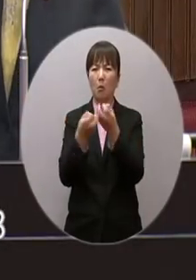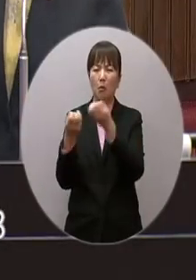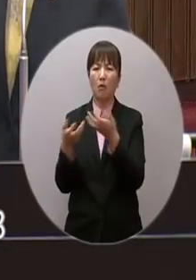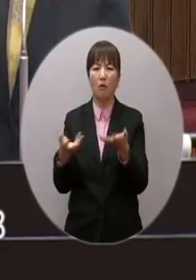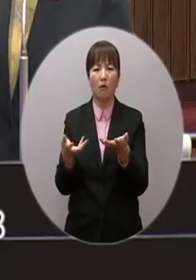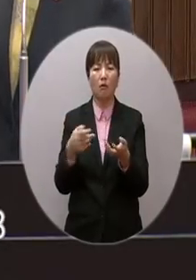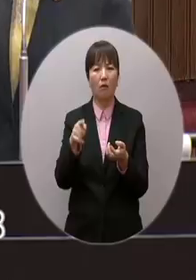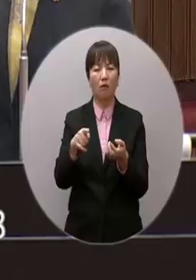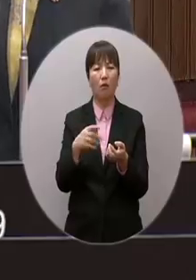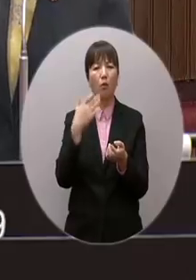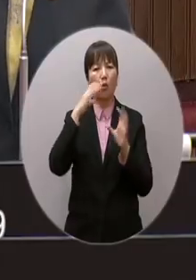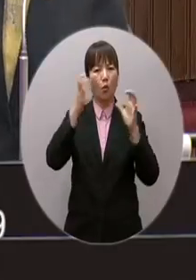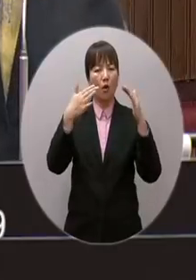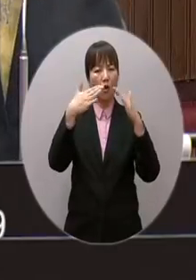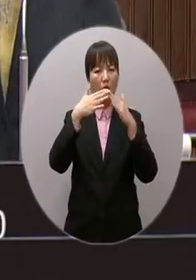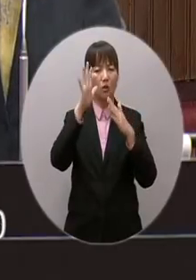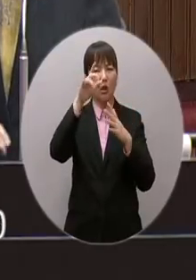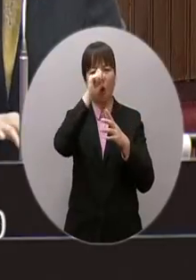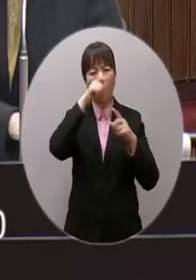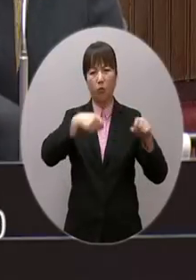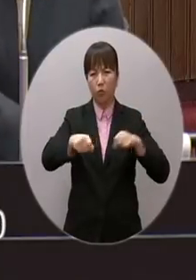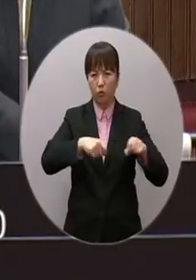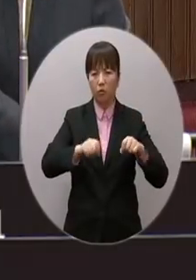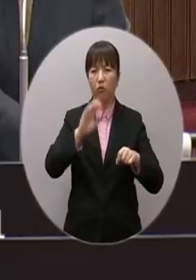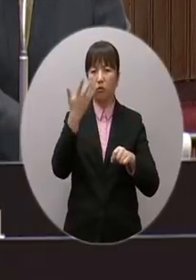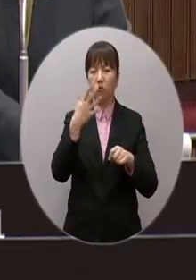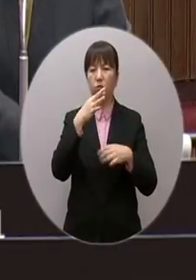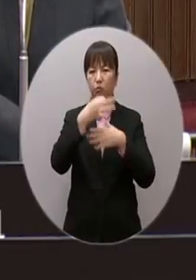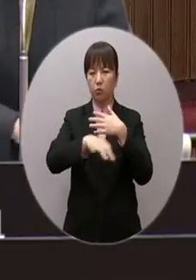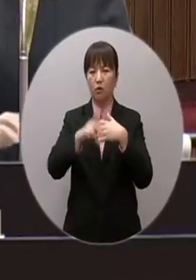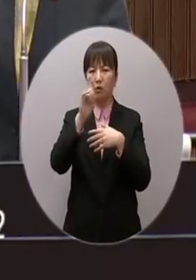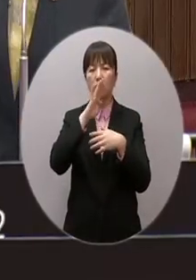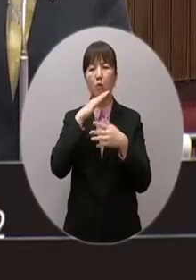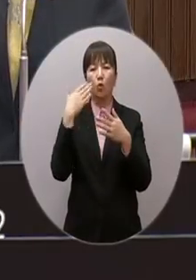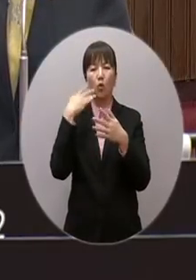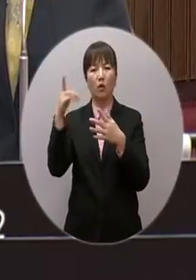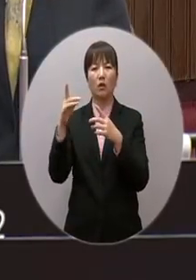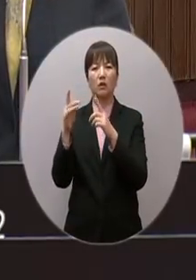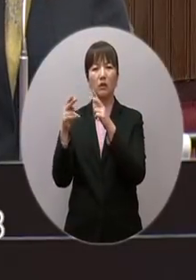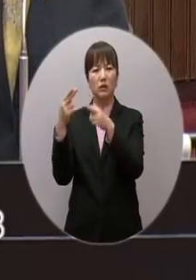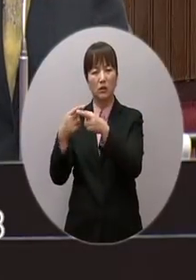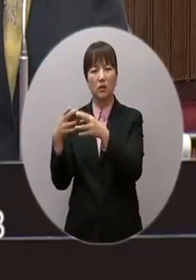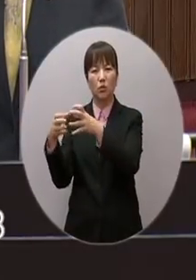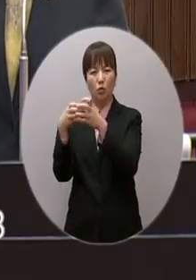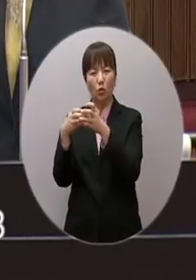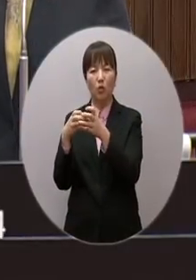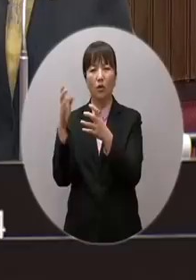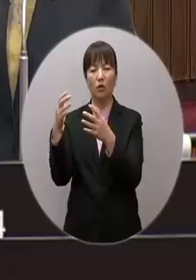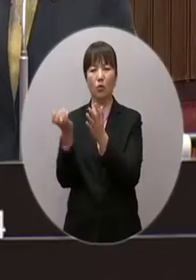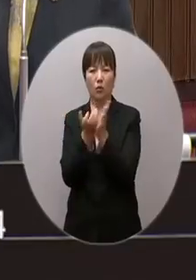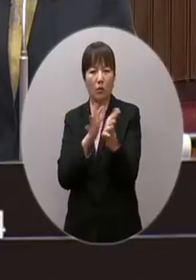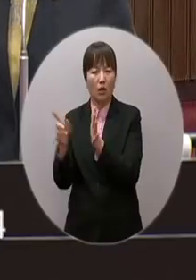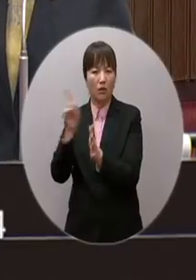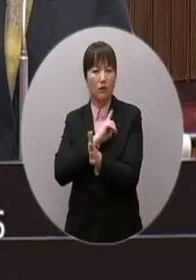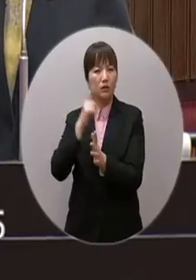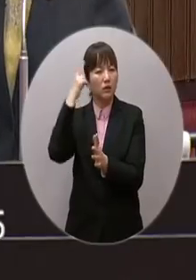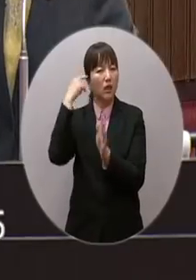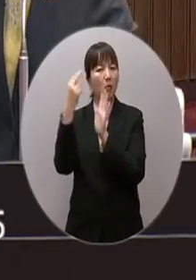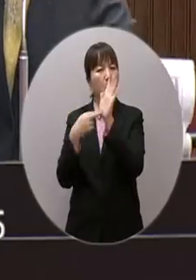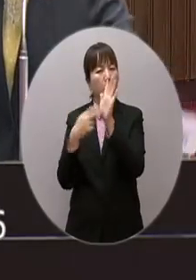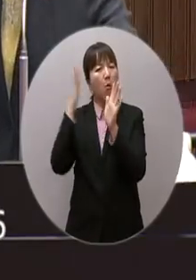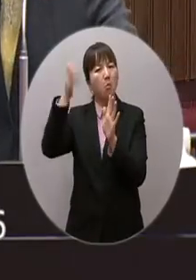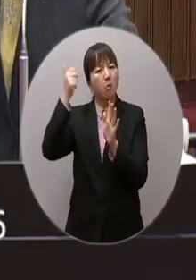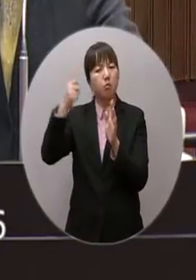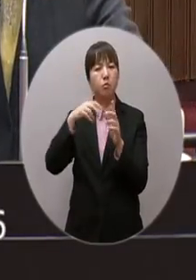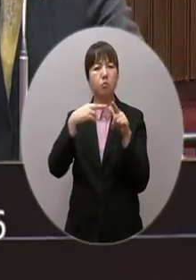是说国家有好的政策，但是有宗教团体其实他准备一点他们想要论述的东